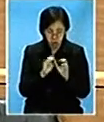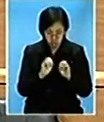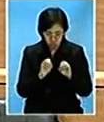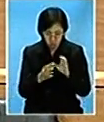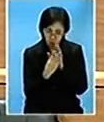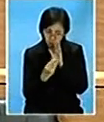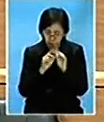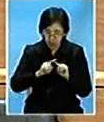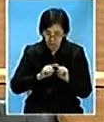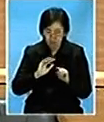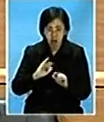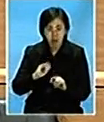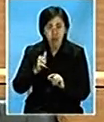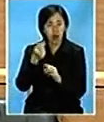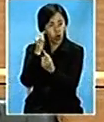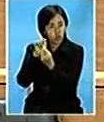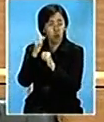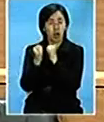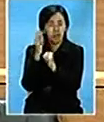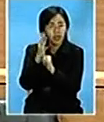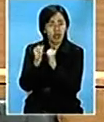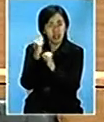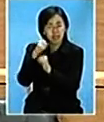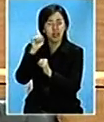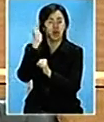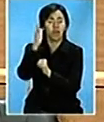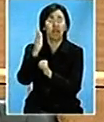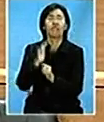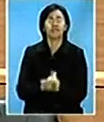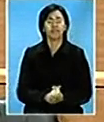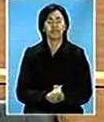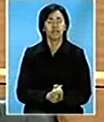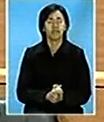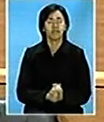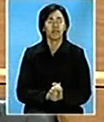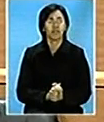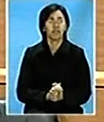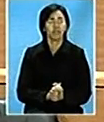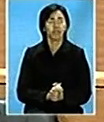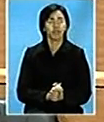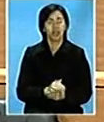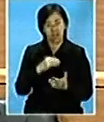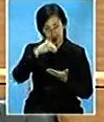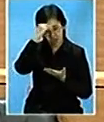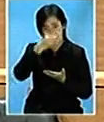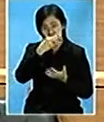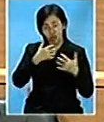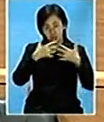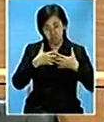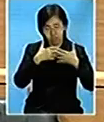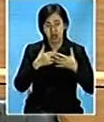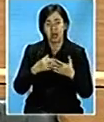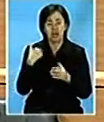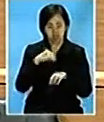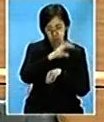องการของตลาดนะครับปัจจุบันนี้เนี่ย อาชีวศึกษาเนี่ยแบ่งเป็น19สถ